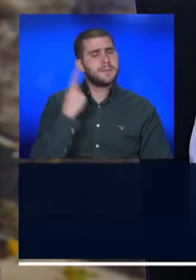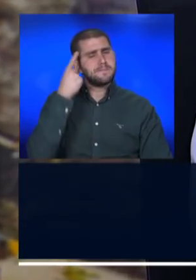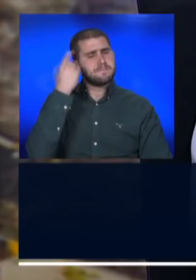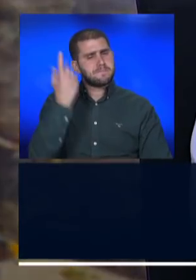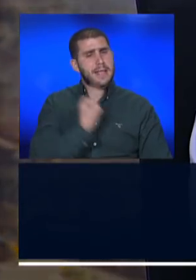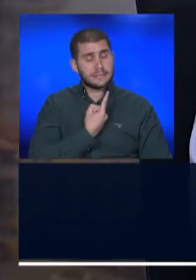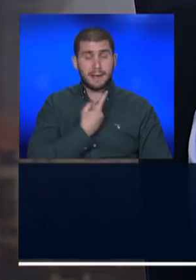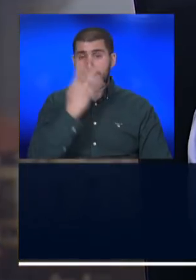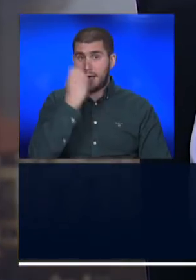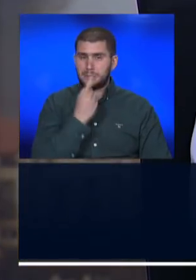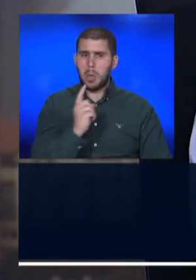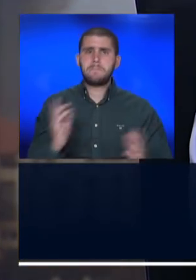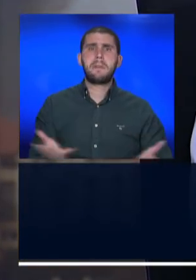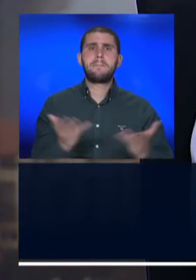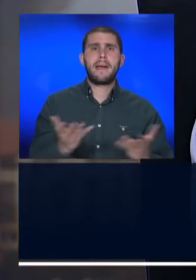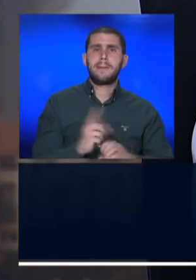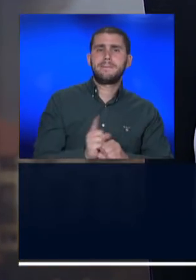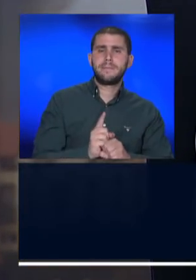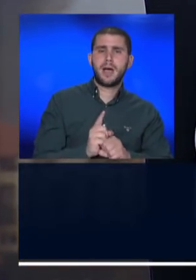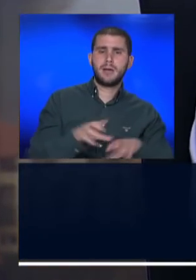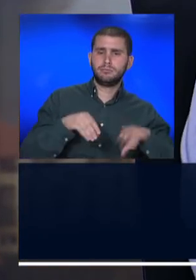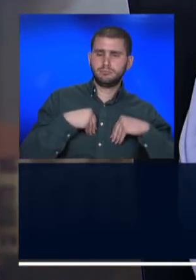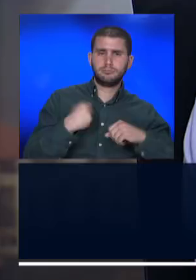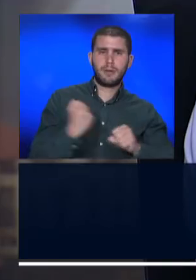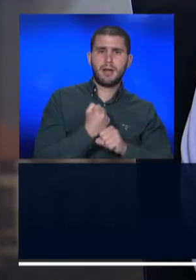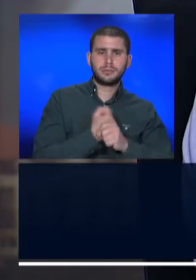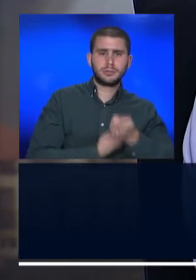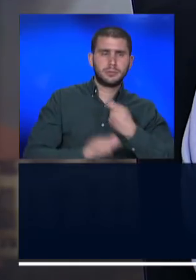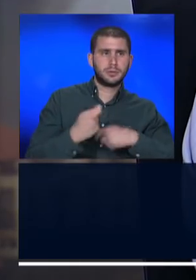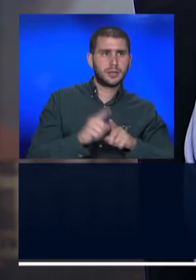ימהר מיד לעשות איזשהו מחווה בנושא הזה.